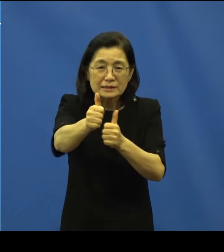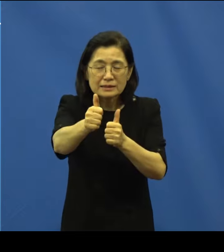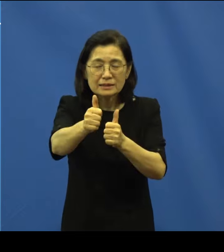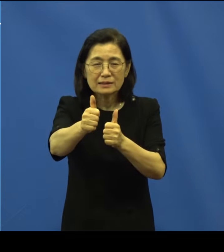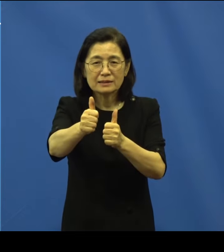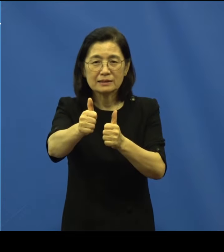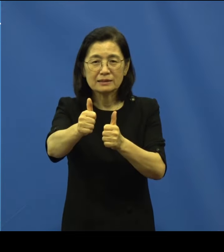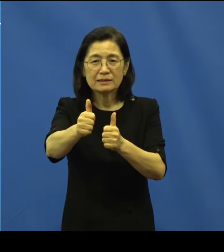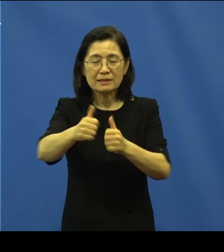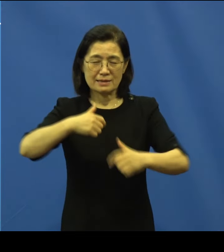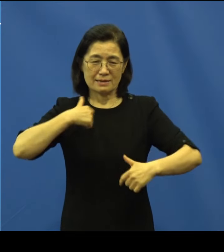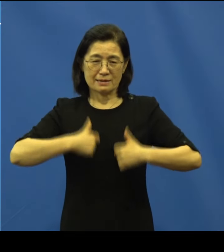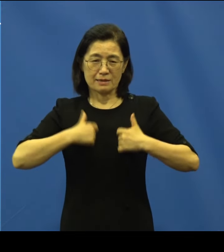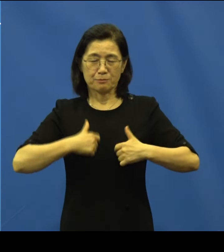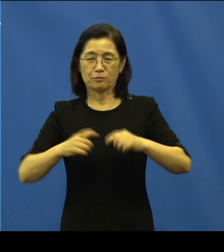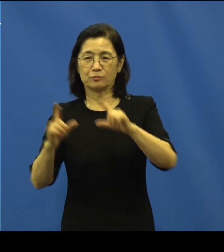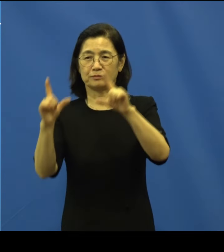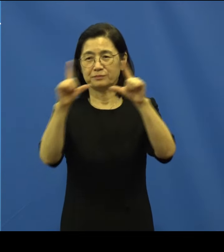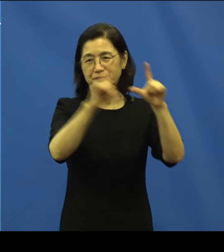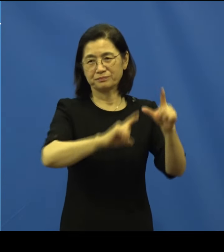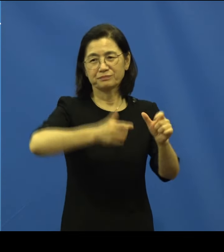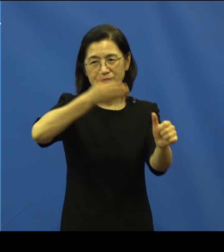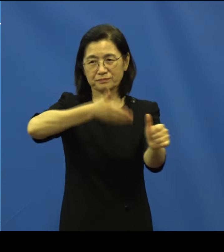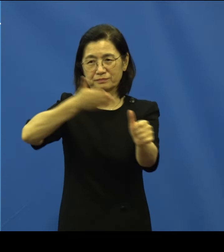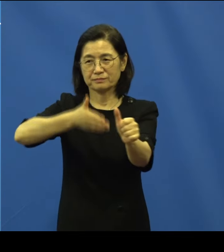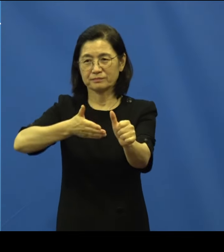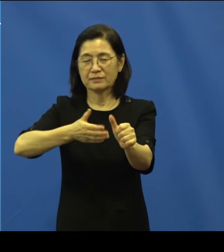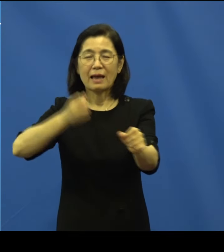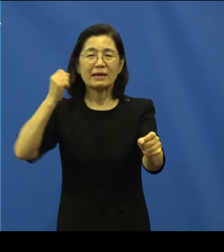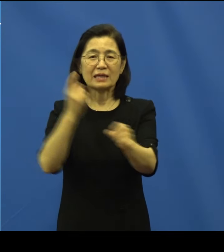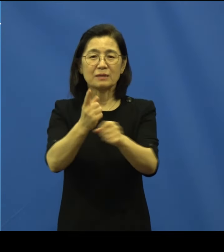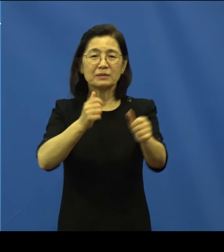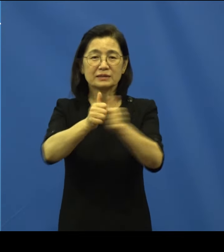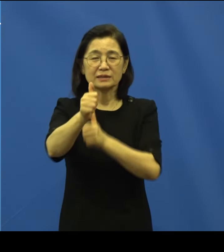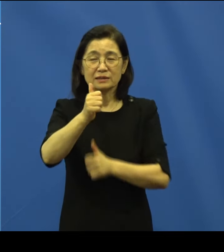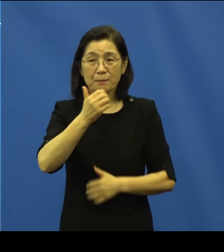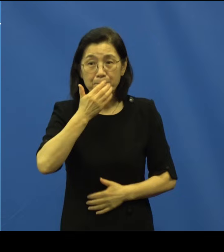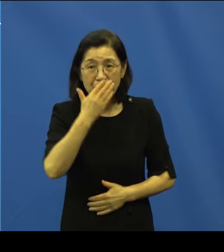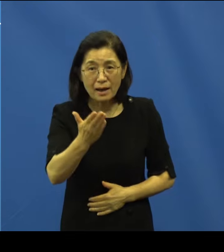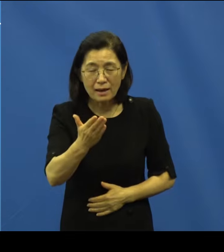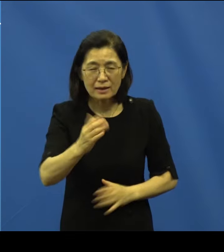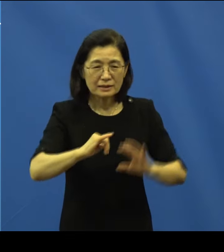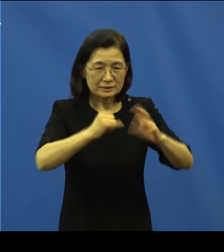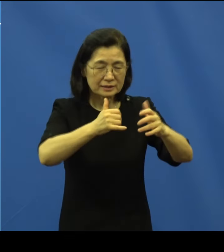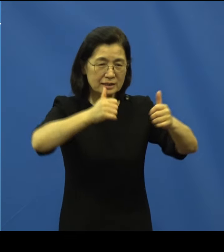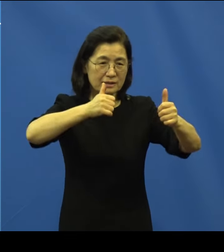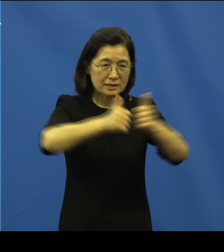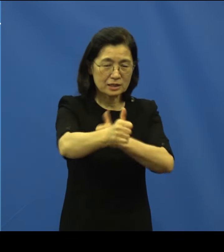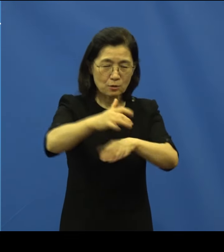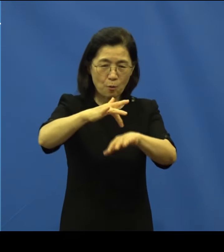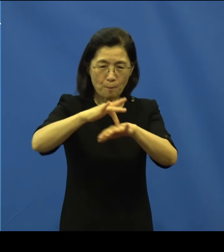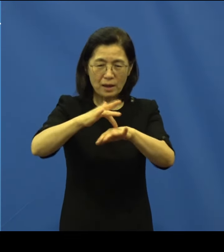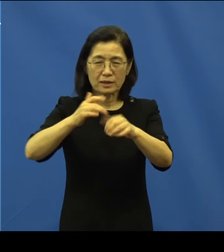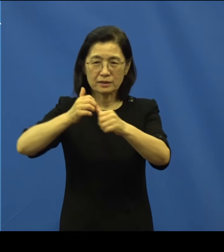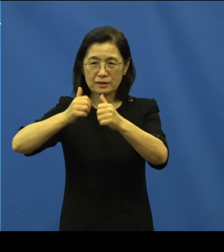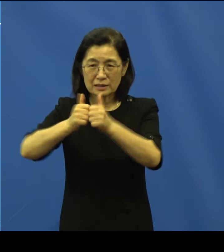만끽하시기를 바랍니다. 승리할까가 아니에요. 이미 승리하셨습니다. 우리는 이제 세상을 이기고 마귀를 이기고